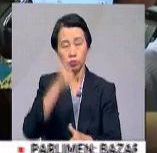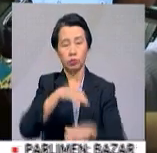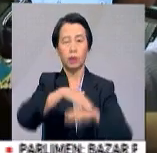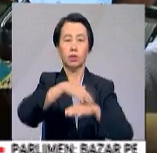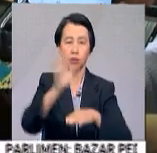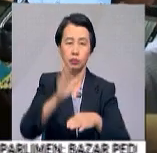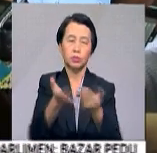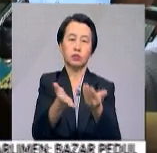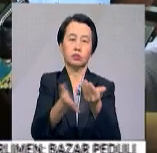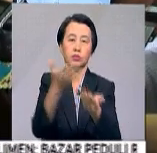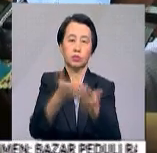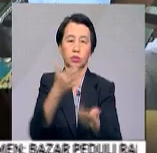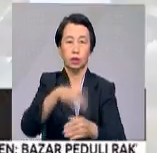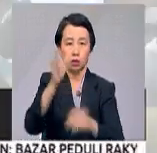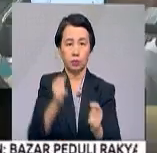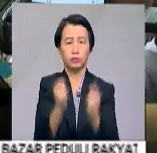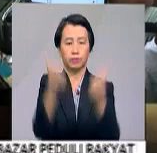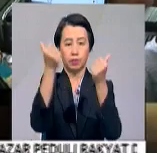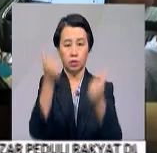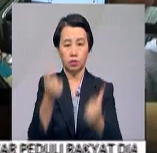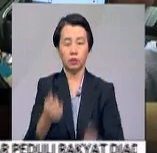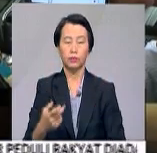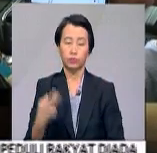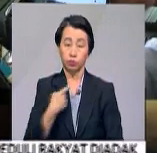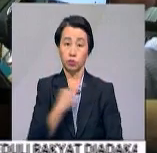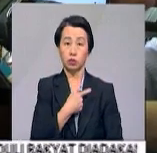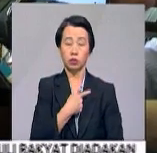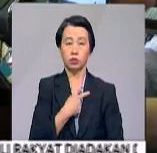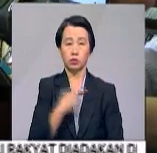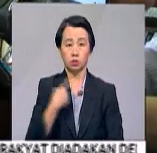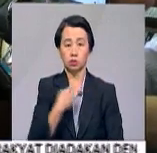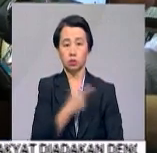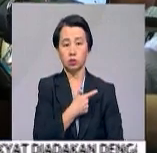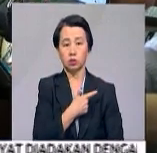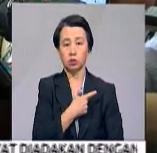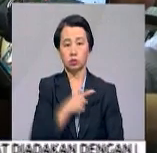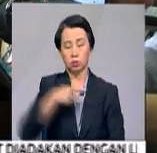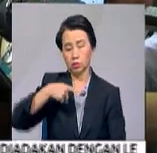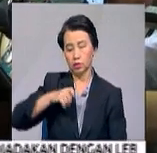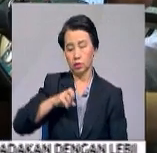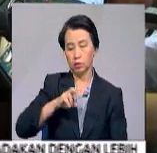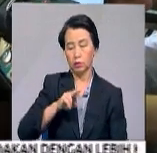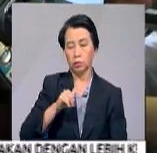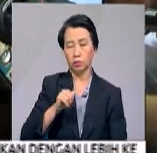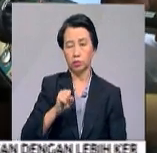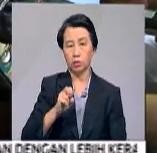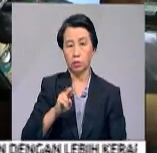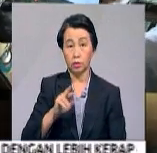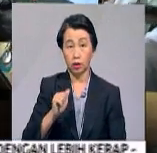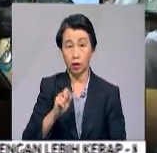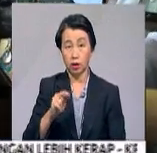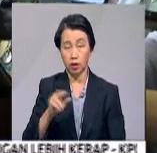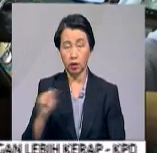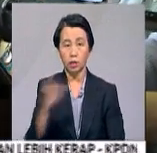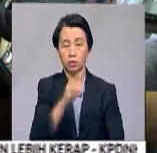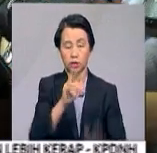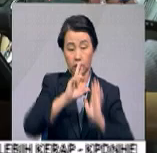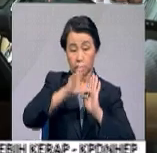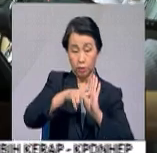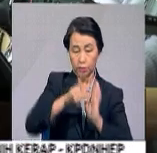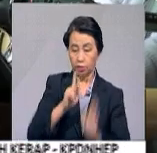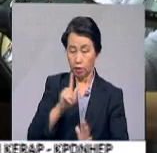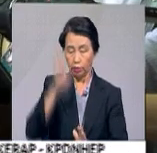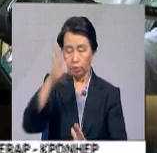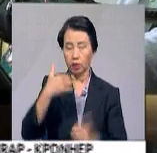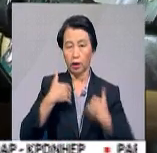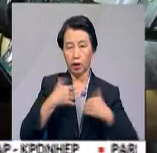lebih mudah dan lebih cepat. Kita di pihak prasarana dan Rapid KL, kita akan